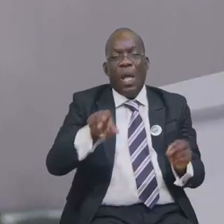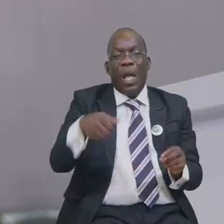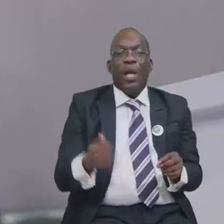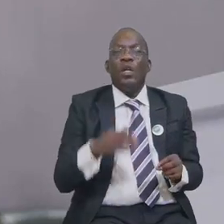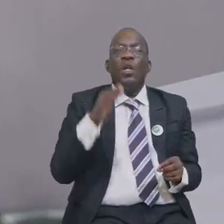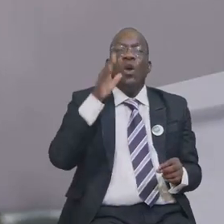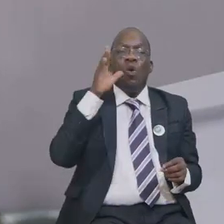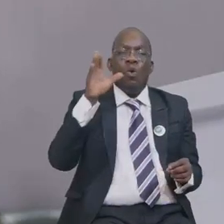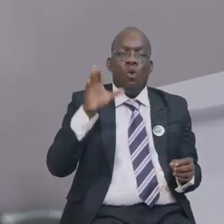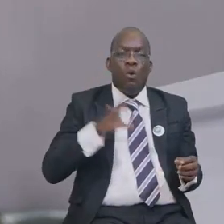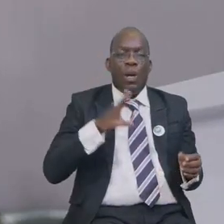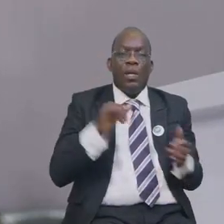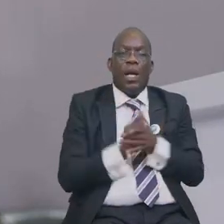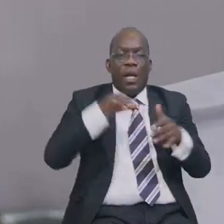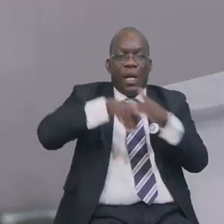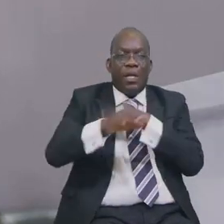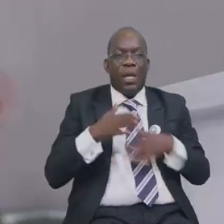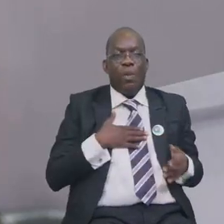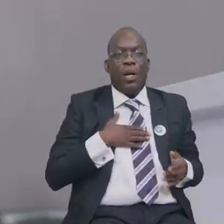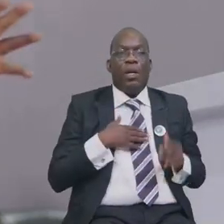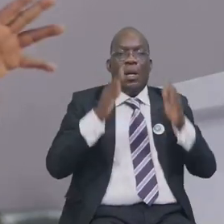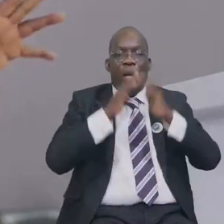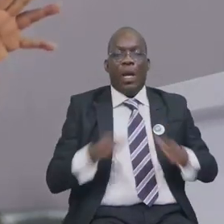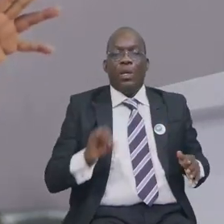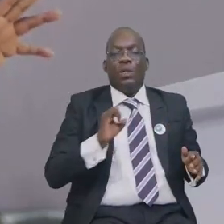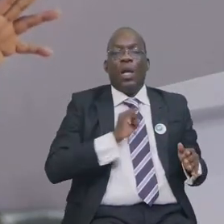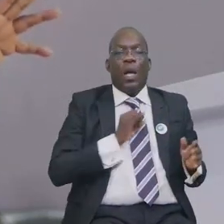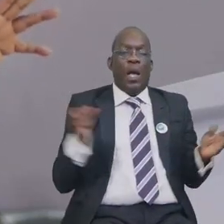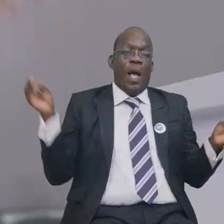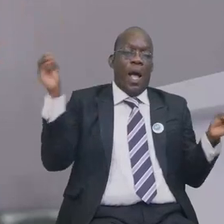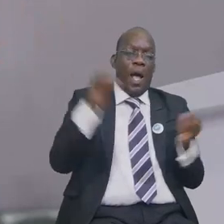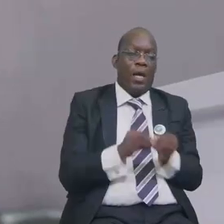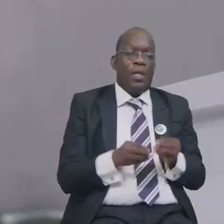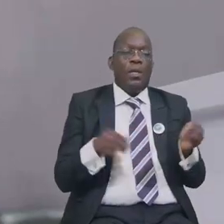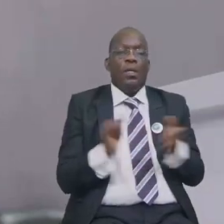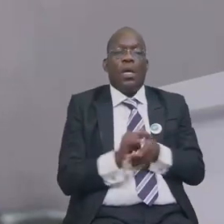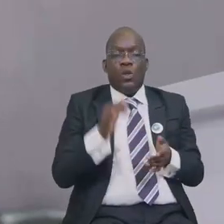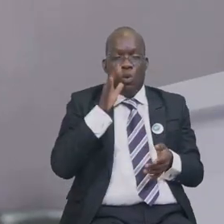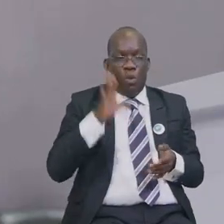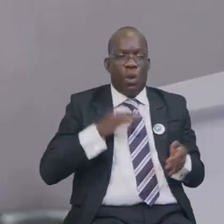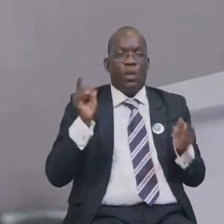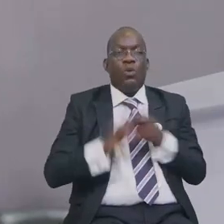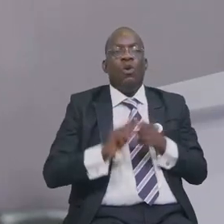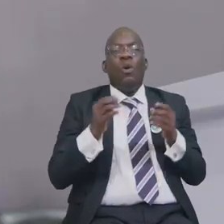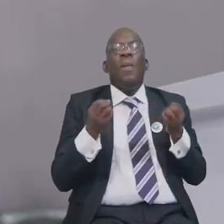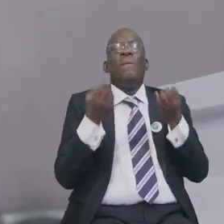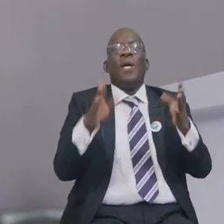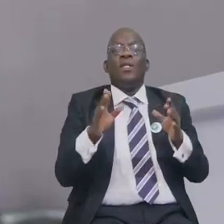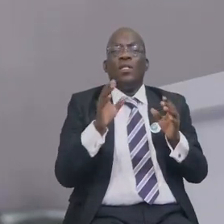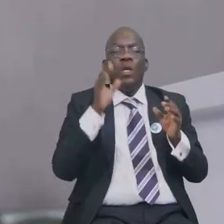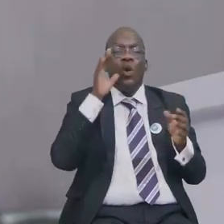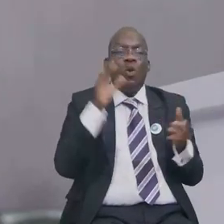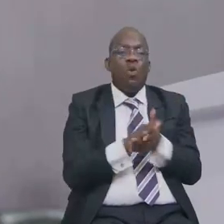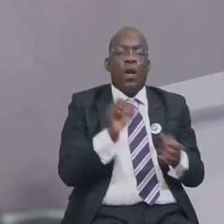Toute femme qui vient dans ma maison, j'ai ajouté cette femme aux nombreuses femmes que j'ai. Personne ne